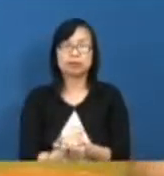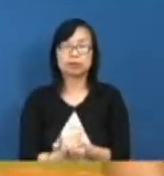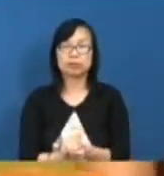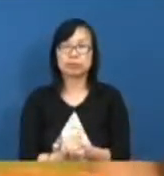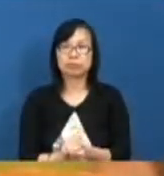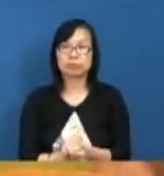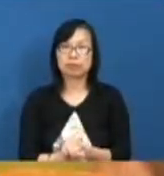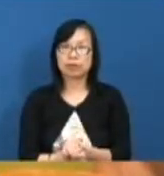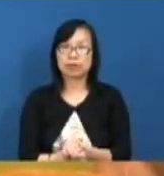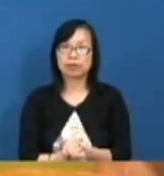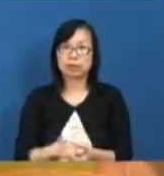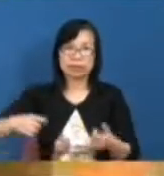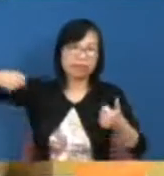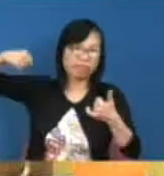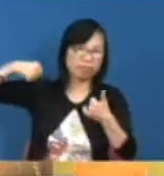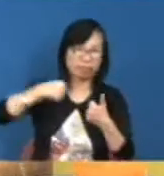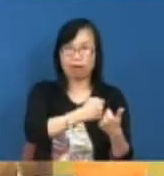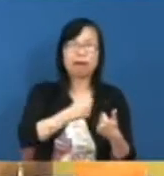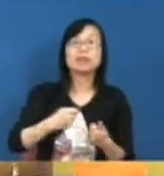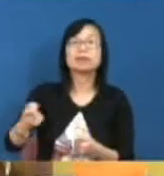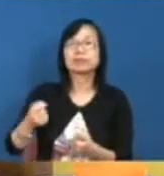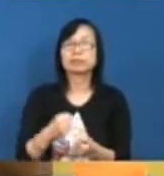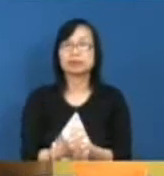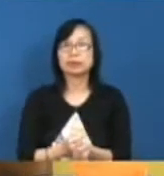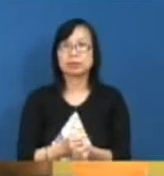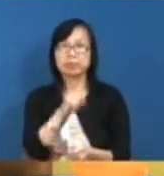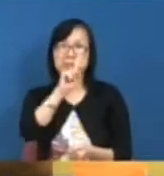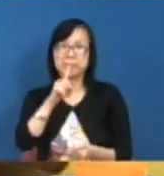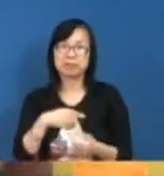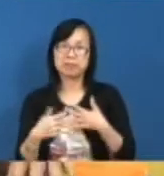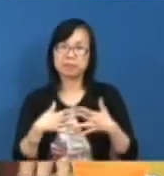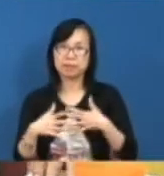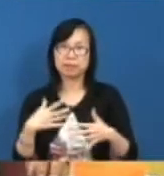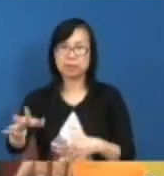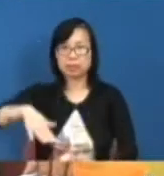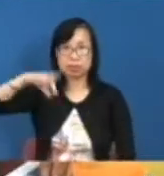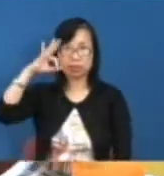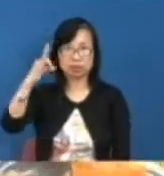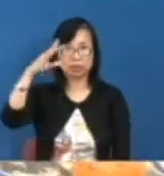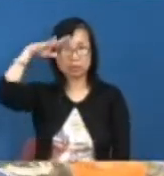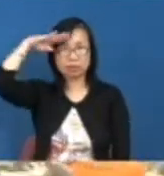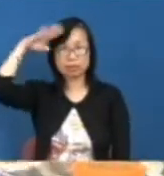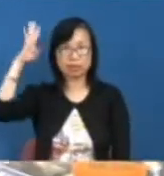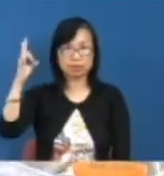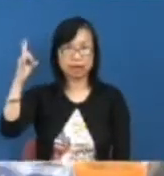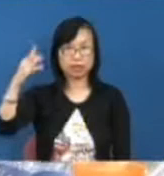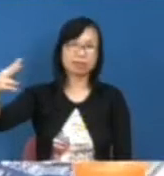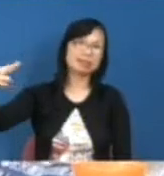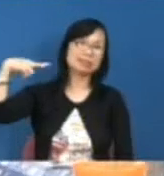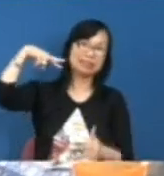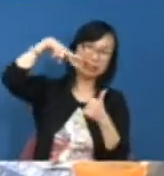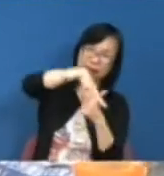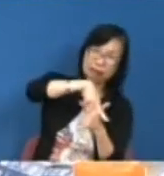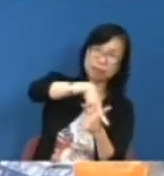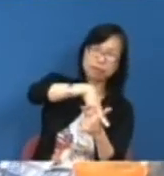咁好喎，咁佢打我啦。咁其實當係咩事咧？就係呢三位警察叉低我啦。呢位警察叉低咗我之後咧，我就攤咗張椅